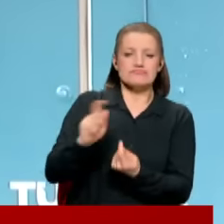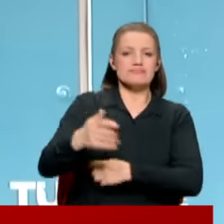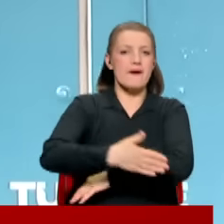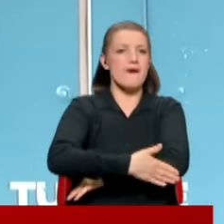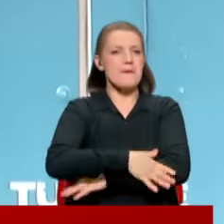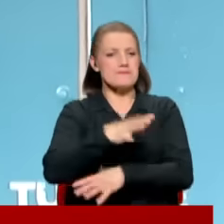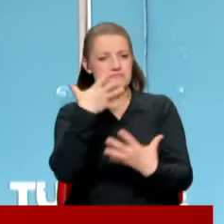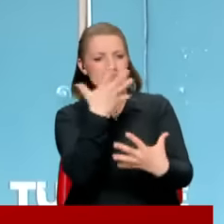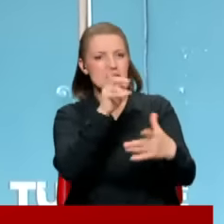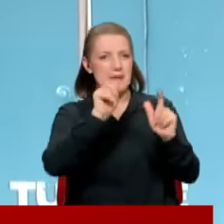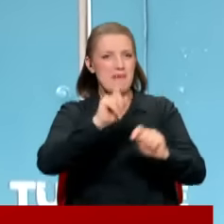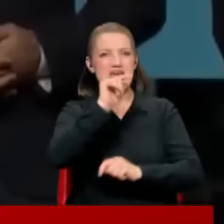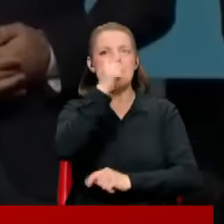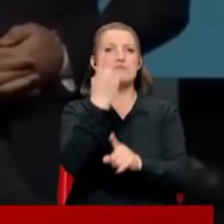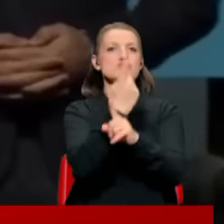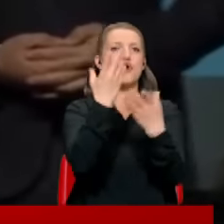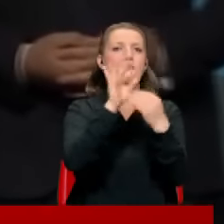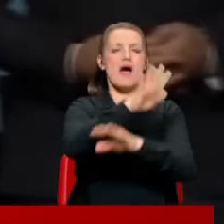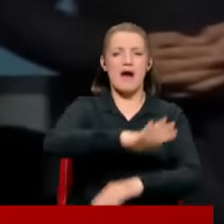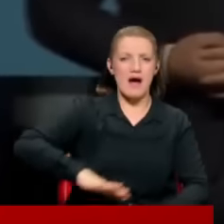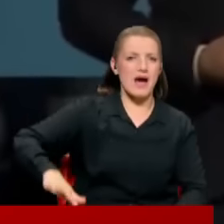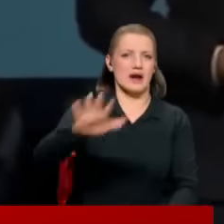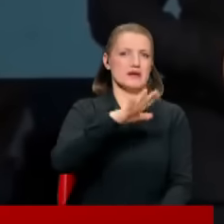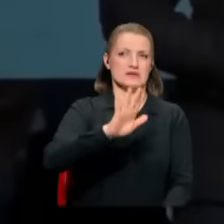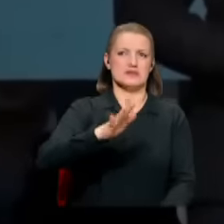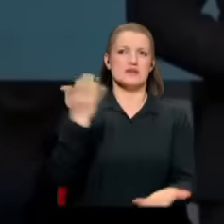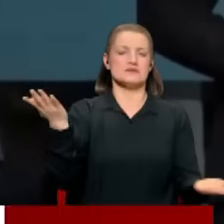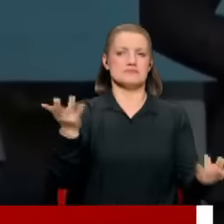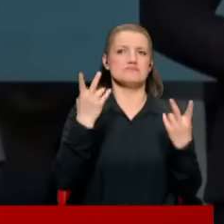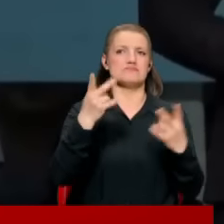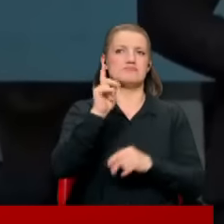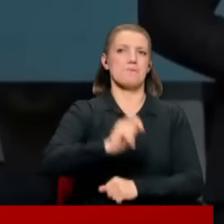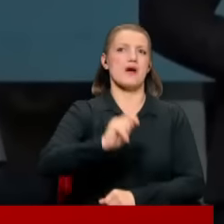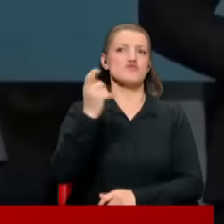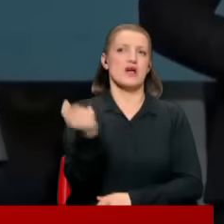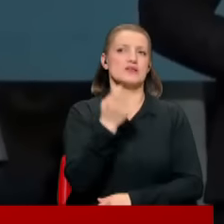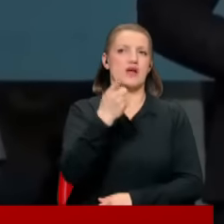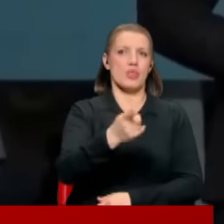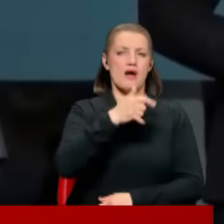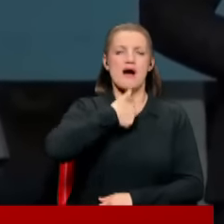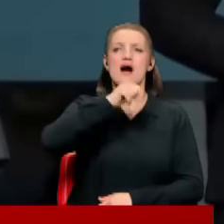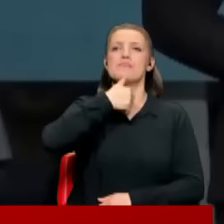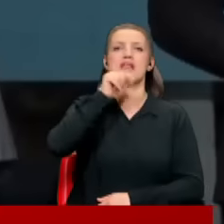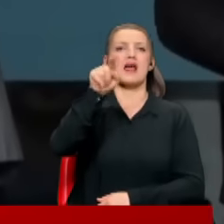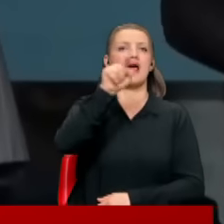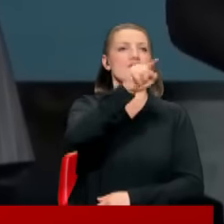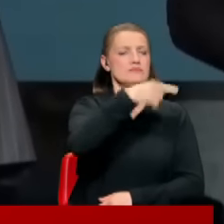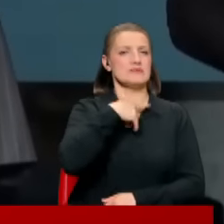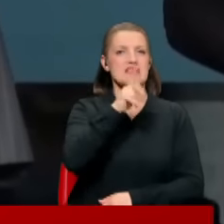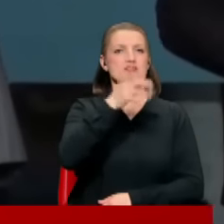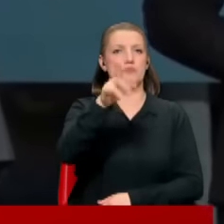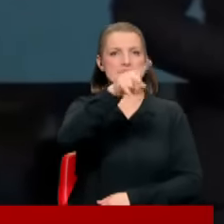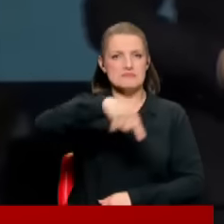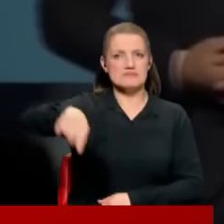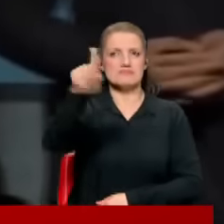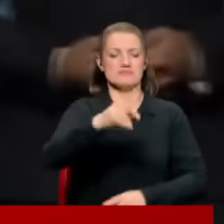taşıyanlardan hiçbir şey olmaz. Herkese racon kesmeye çalışan abilere sesleniyorum.